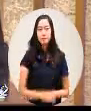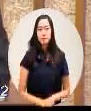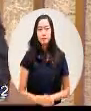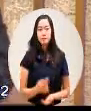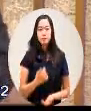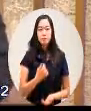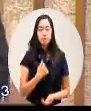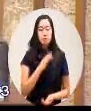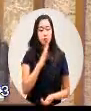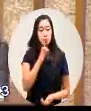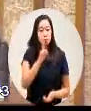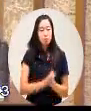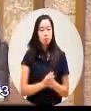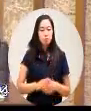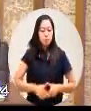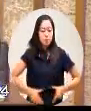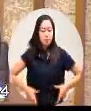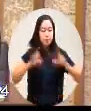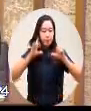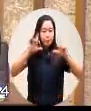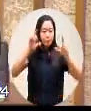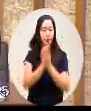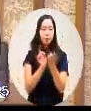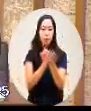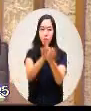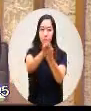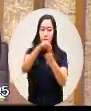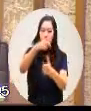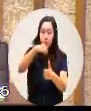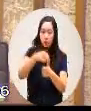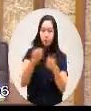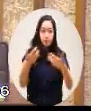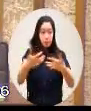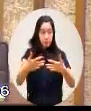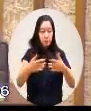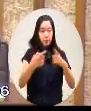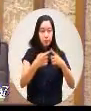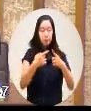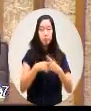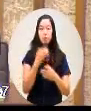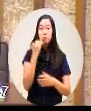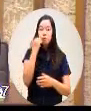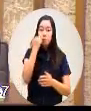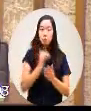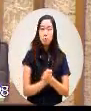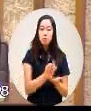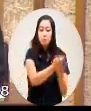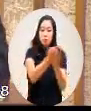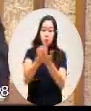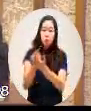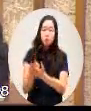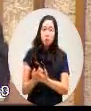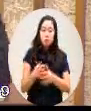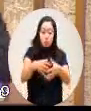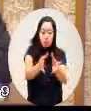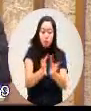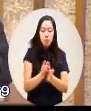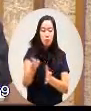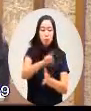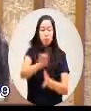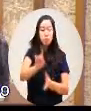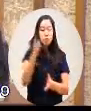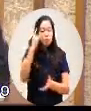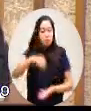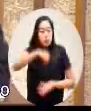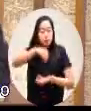我是一个勇于面对教育问题来解决问题的人。那如果各个教育的团体他们有意见，我会